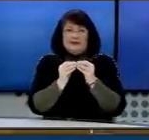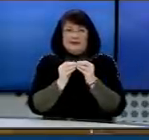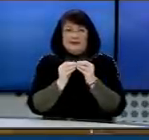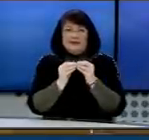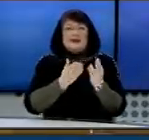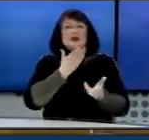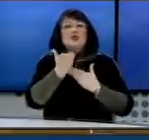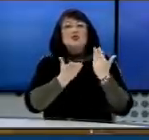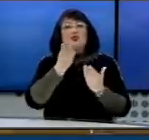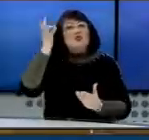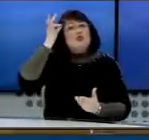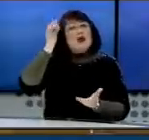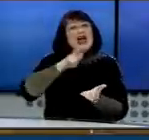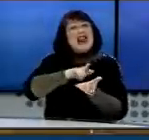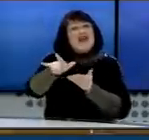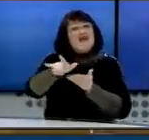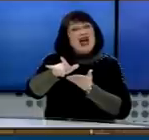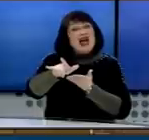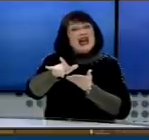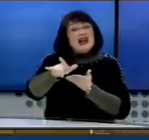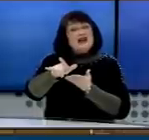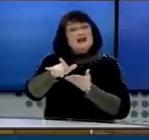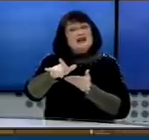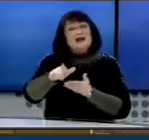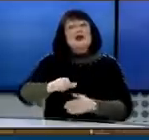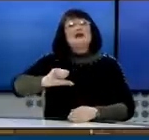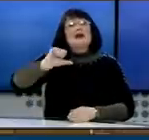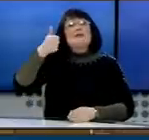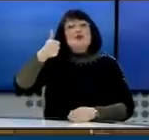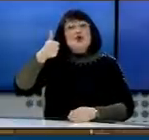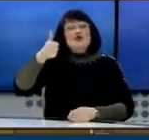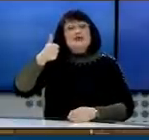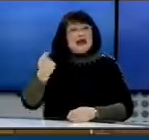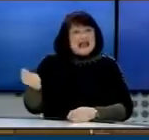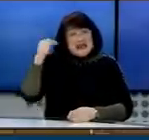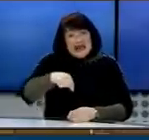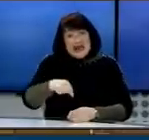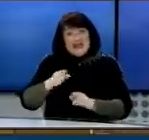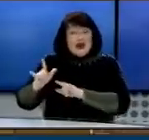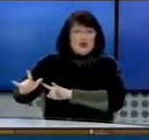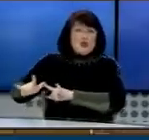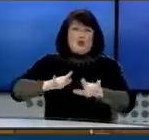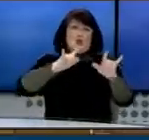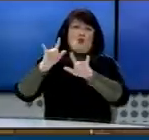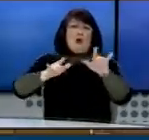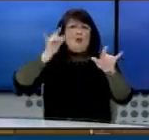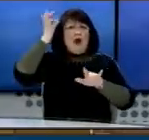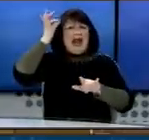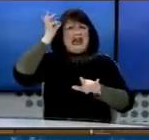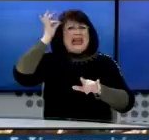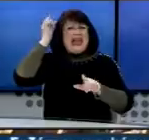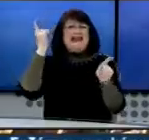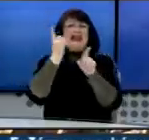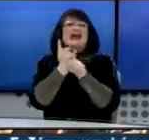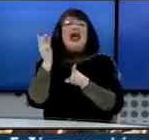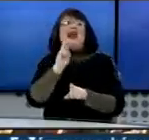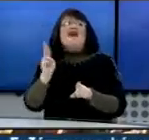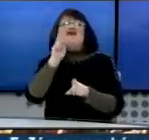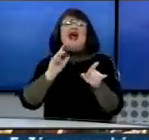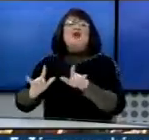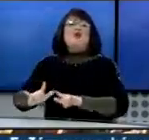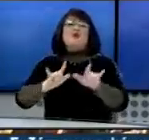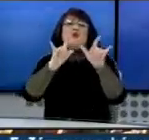για τα Ραφάλ, έτσι δεν είναι? Γιατί τα πρώτα Ραφάλ πετάνε ήδη στους ελληνικούς ουρανούς και